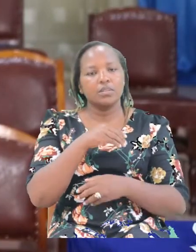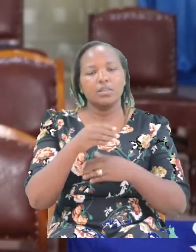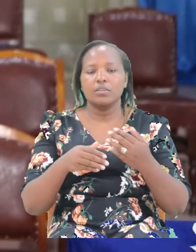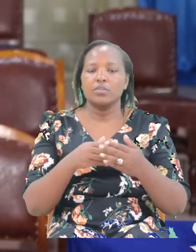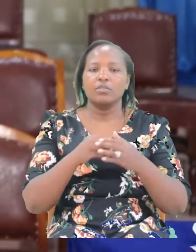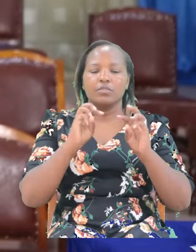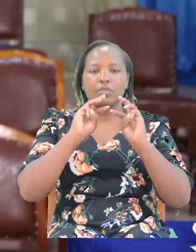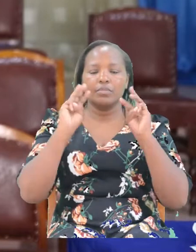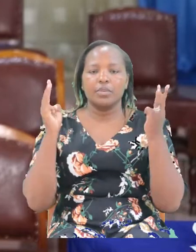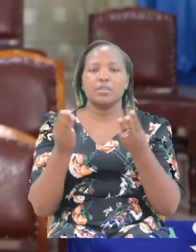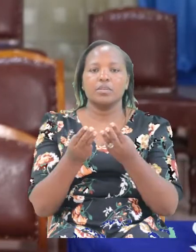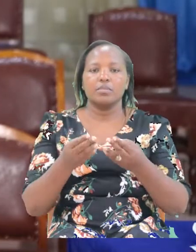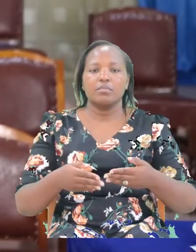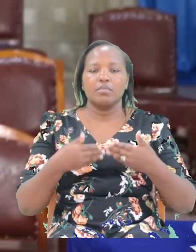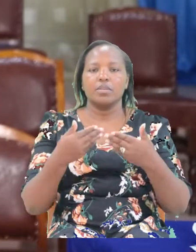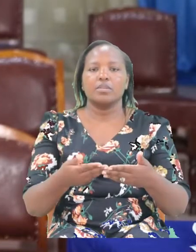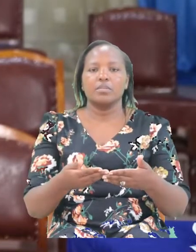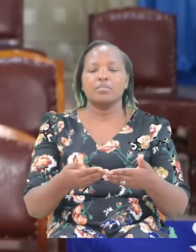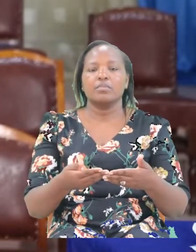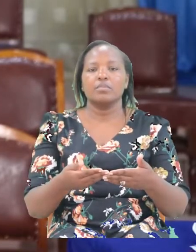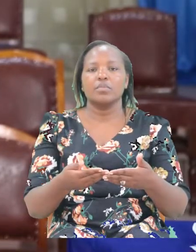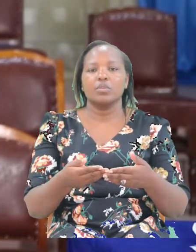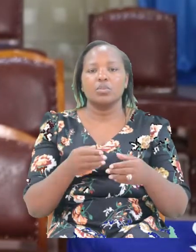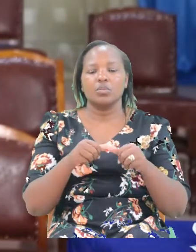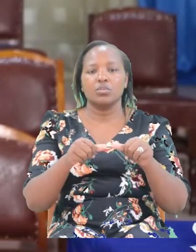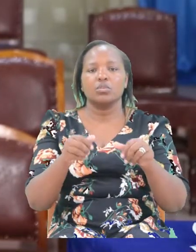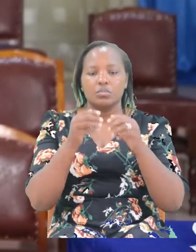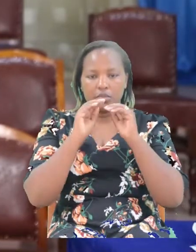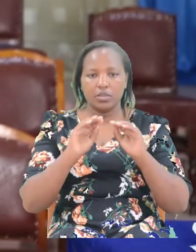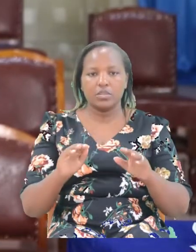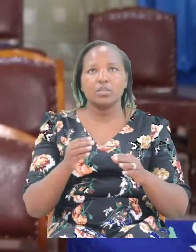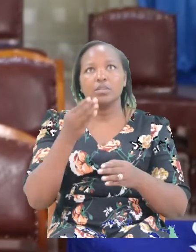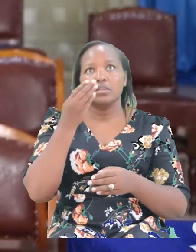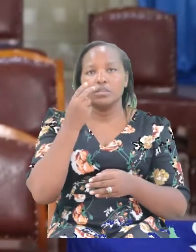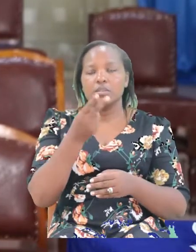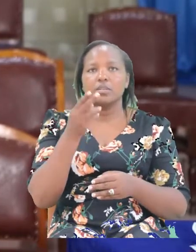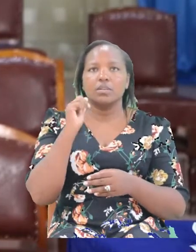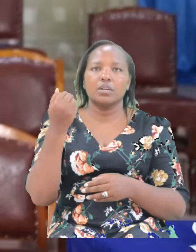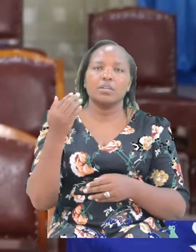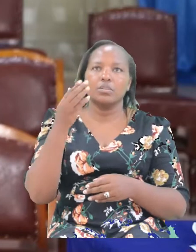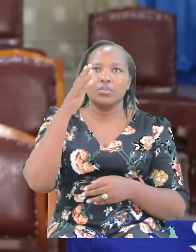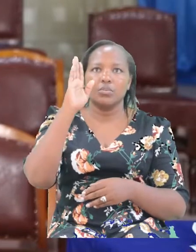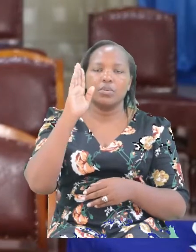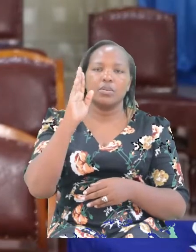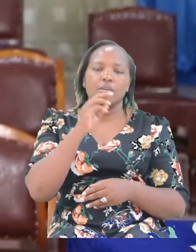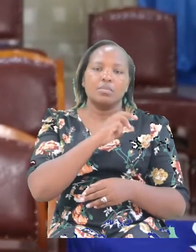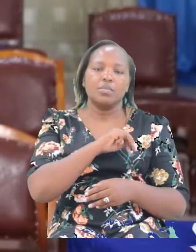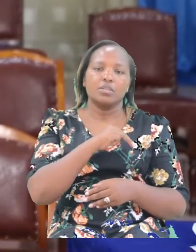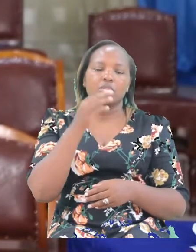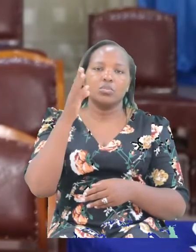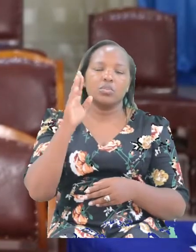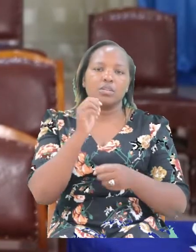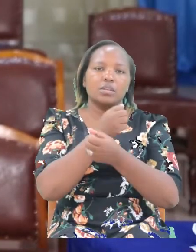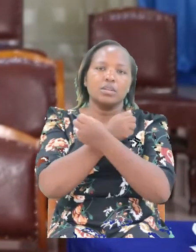mababa. Tunawakabidhi wote, unapoendelea kutubariki, tuendelea kuona mkono wako, fadhili zako, upendo wako,